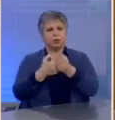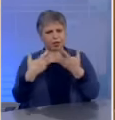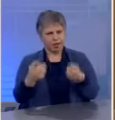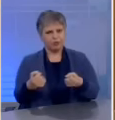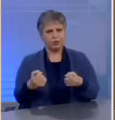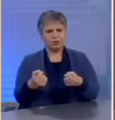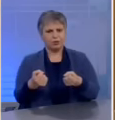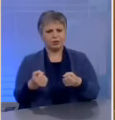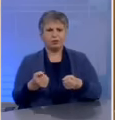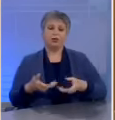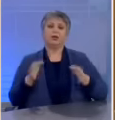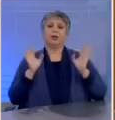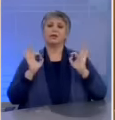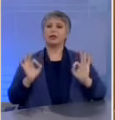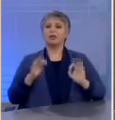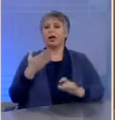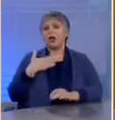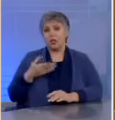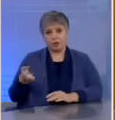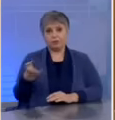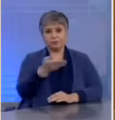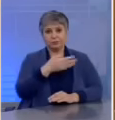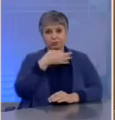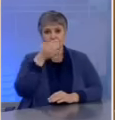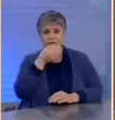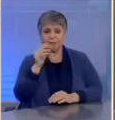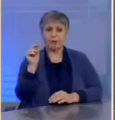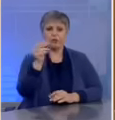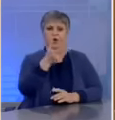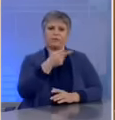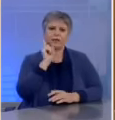κυρίες και κύριοι συνάδελφοι, και μόνο το θράσος